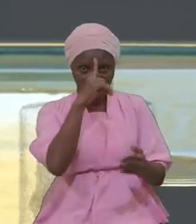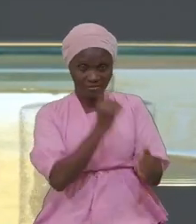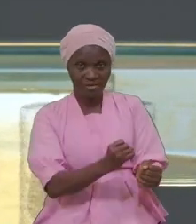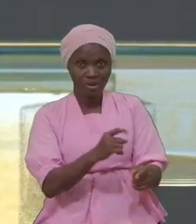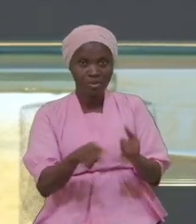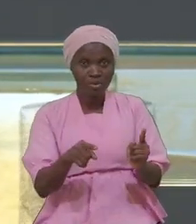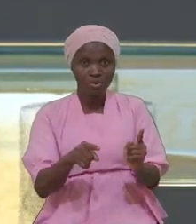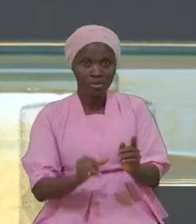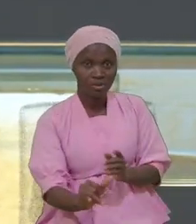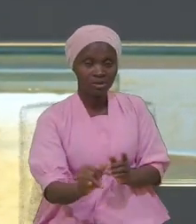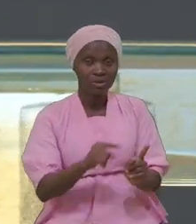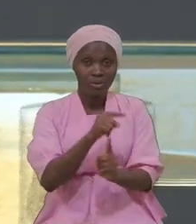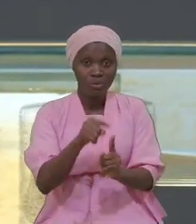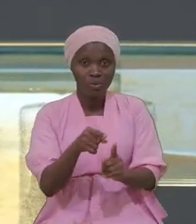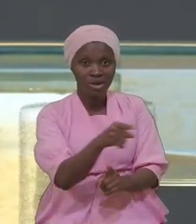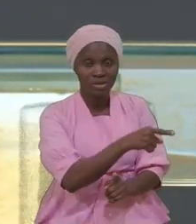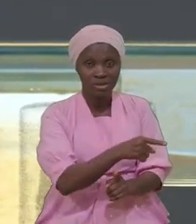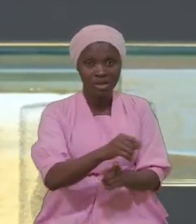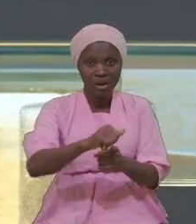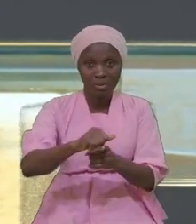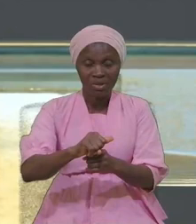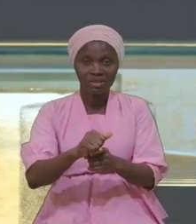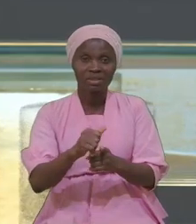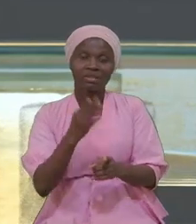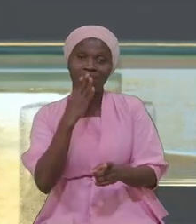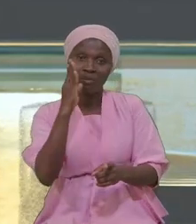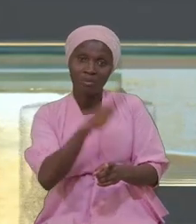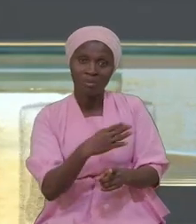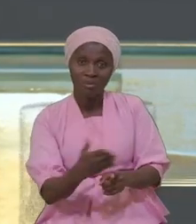abominations, il n'y a pas de honte, ils s'y habituent.